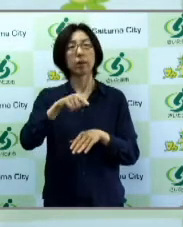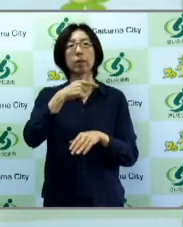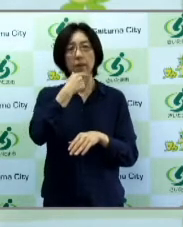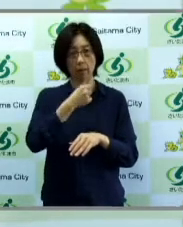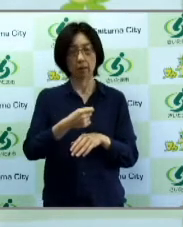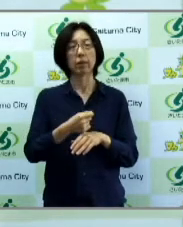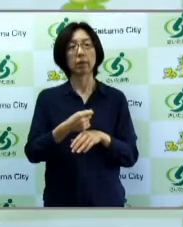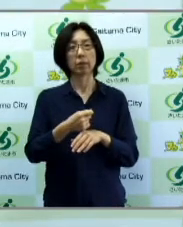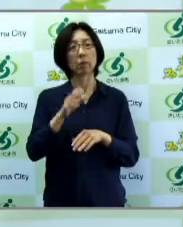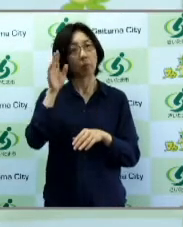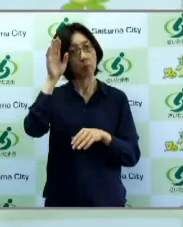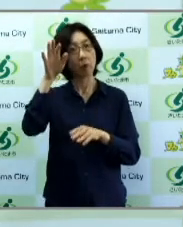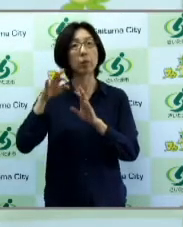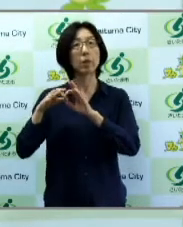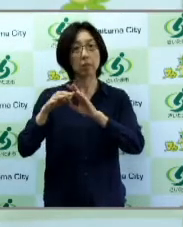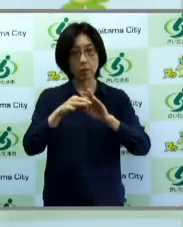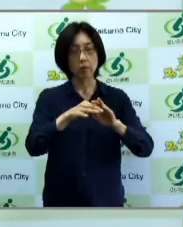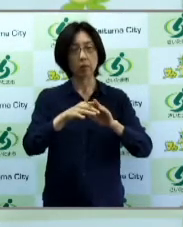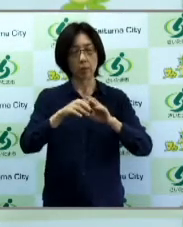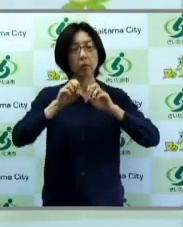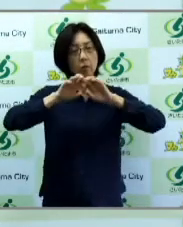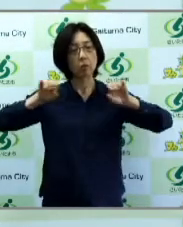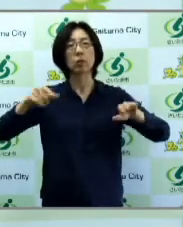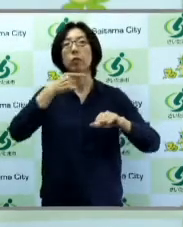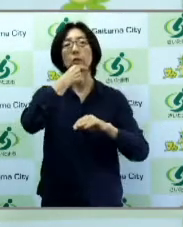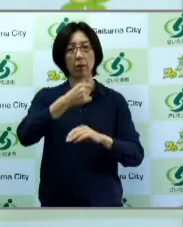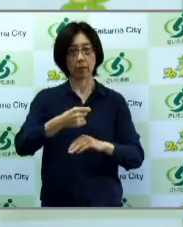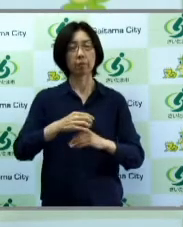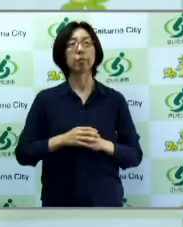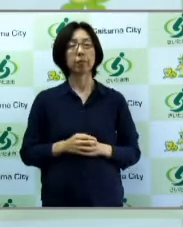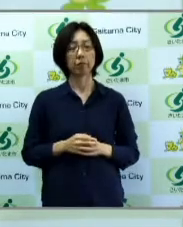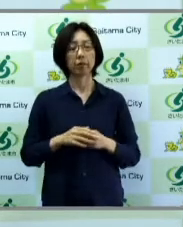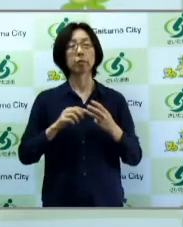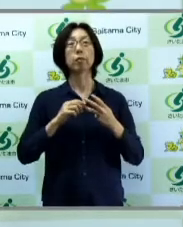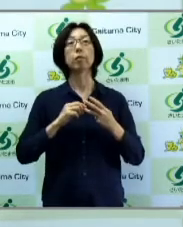びかけていきたいというふうに思います。それから、